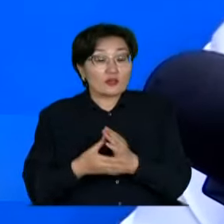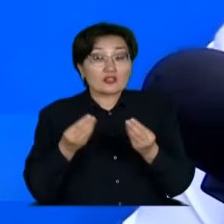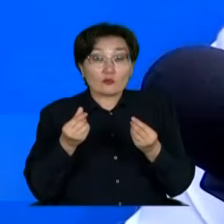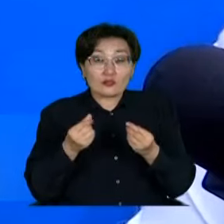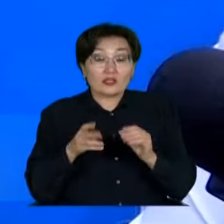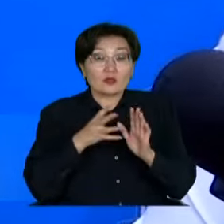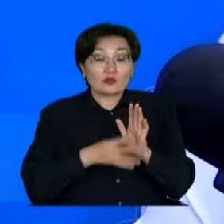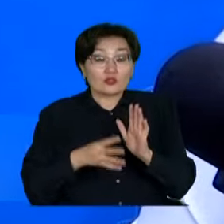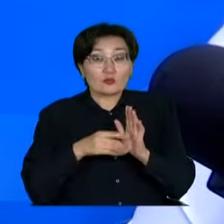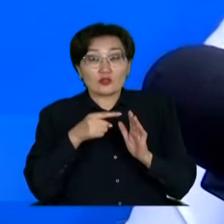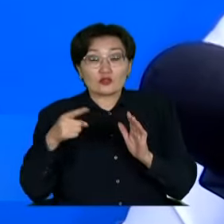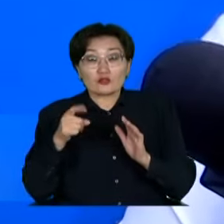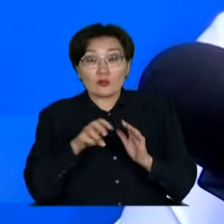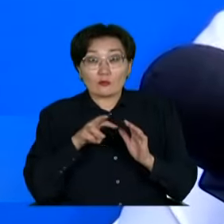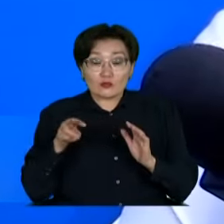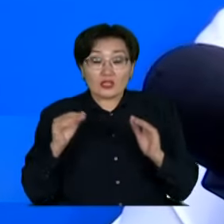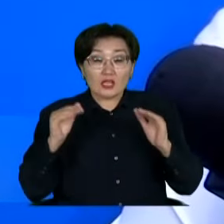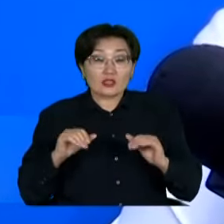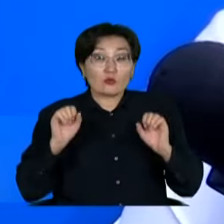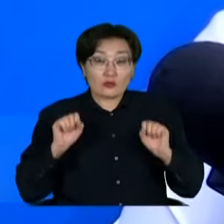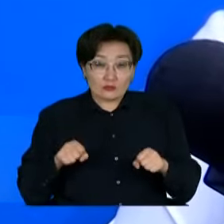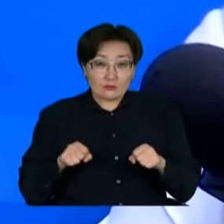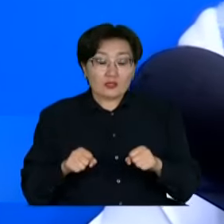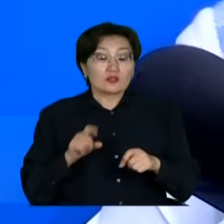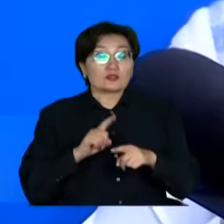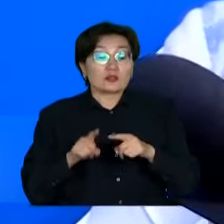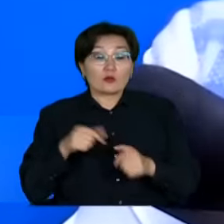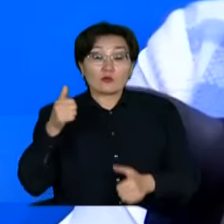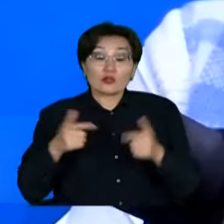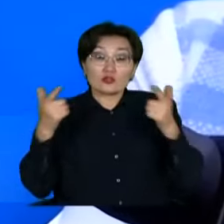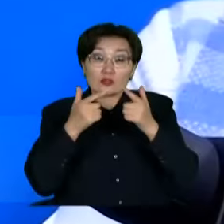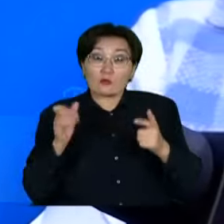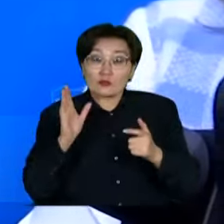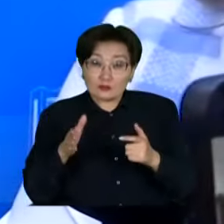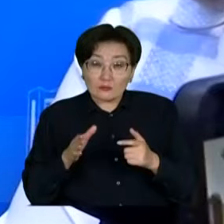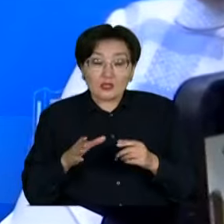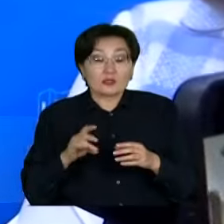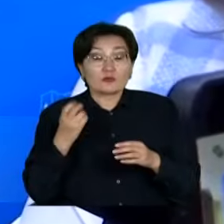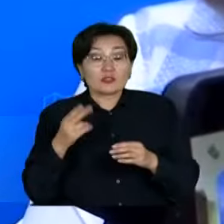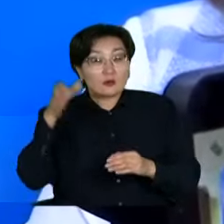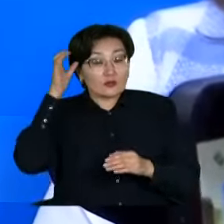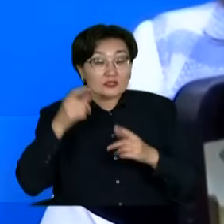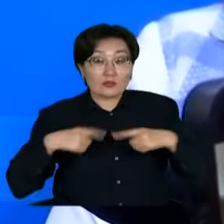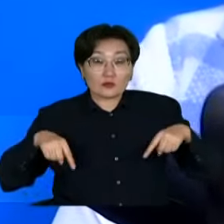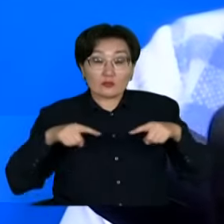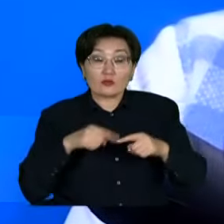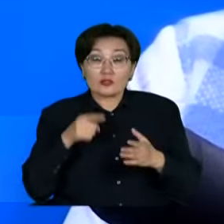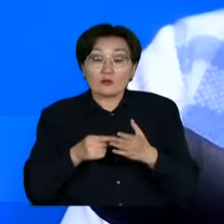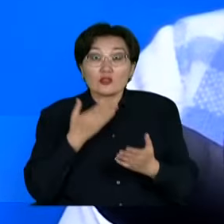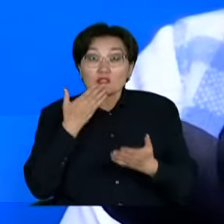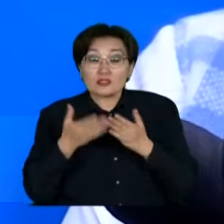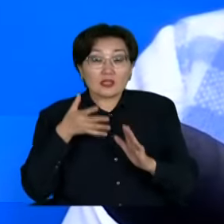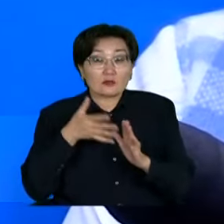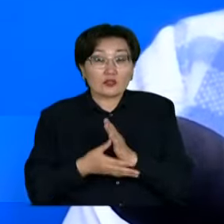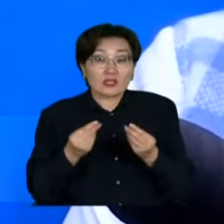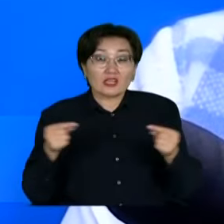көлемі 90-100 миллионға дейін азаюы мүмкін. Жақын арада конкурс жарияланады. Ал ұлттық ғылыми кеңес сауалнамаға кететін қаржының нақты